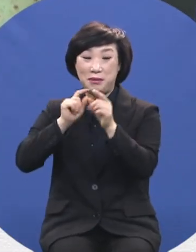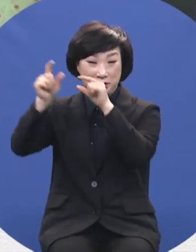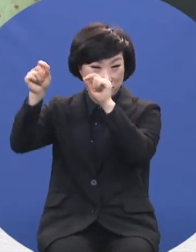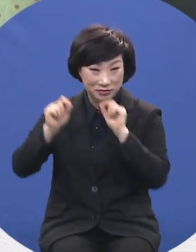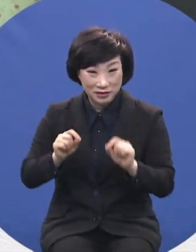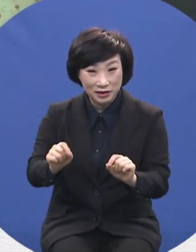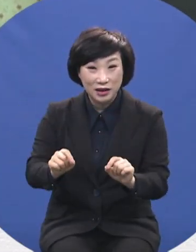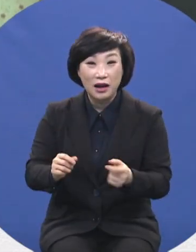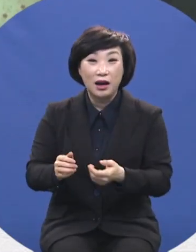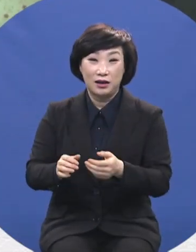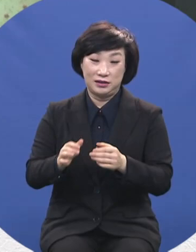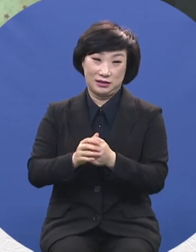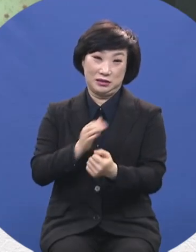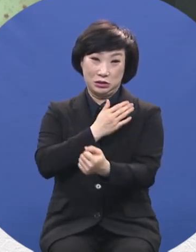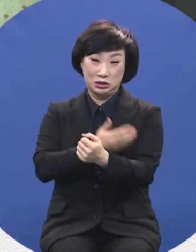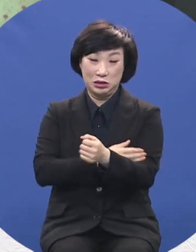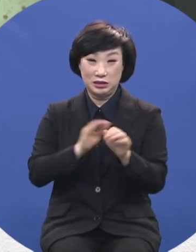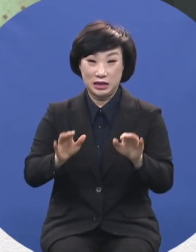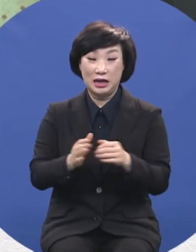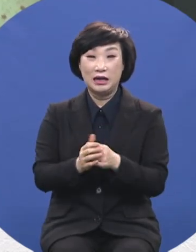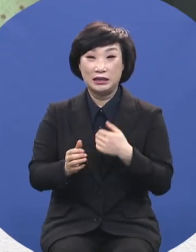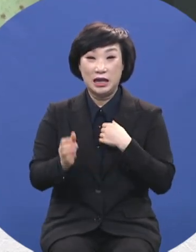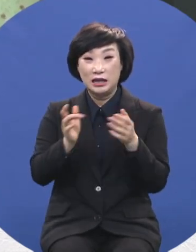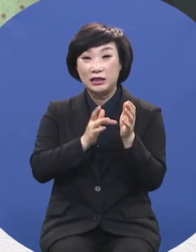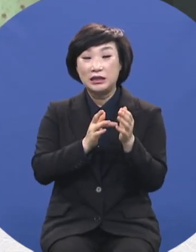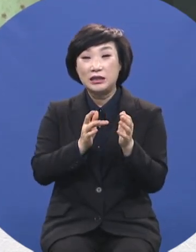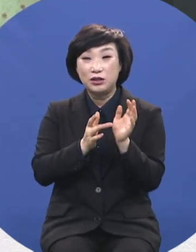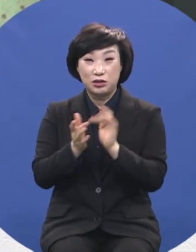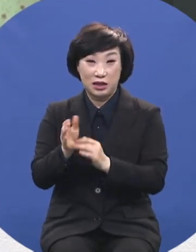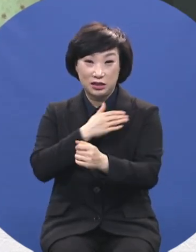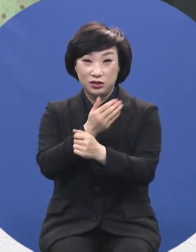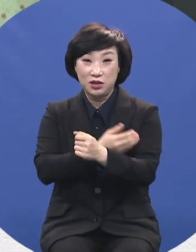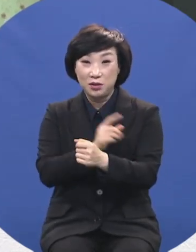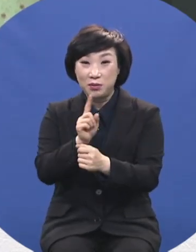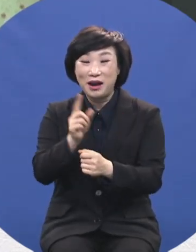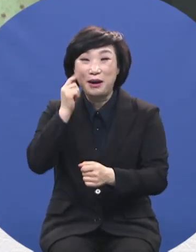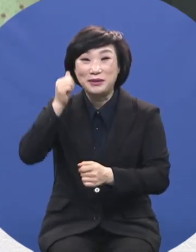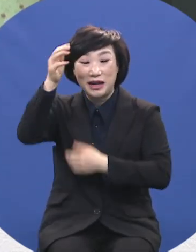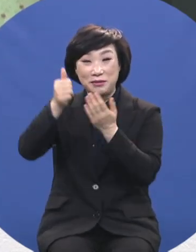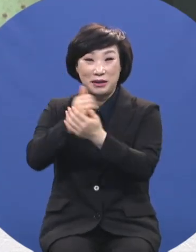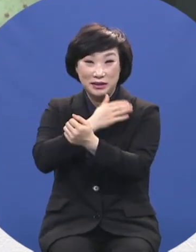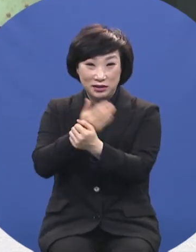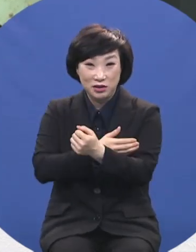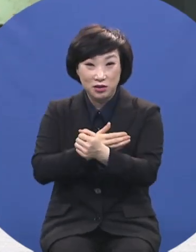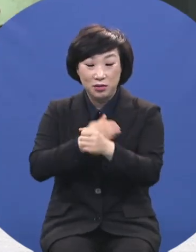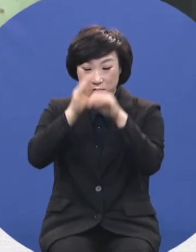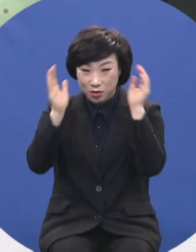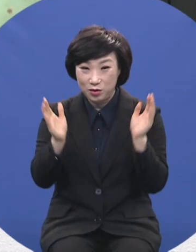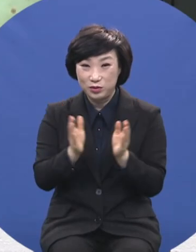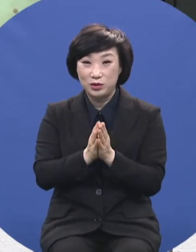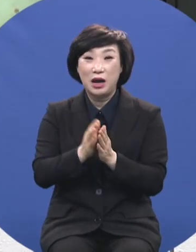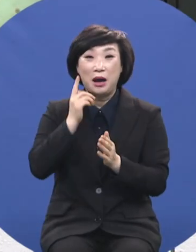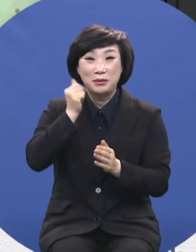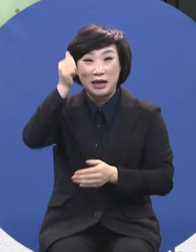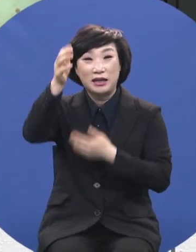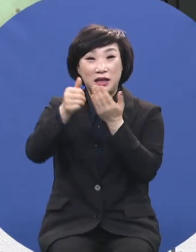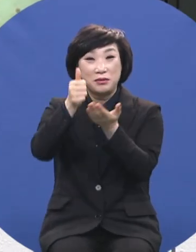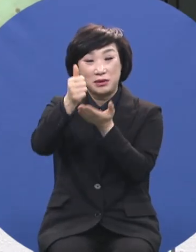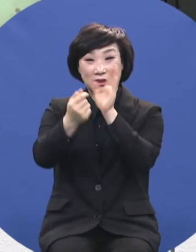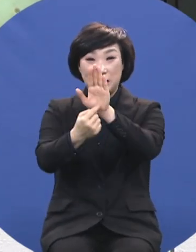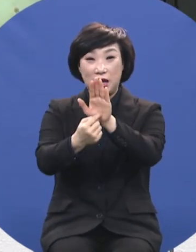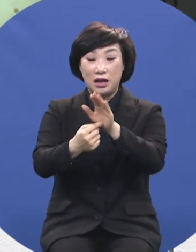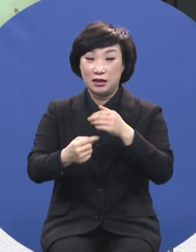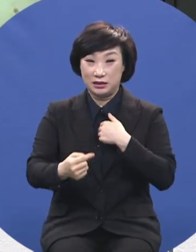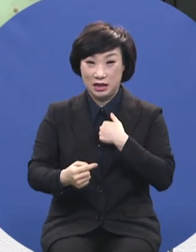하는 능력은 아버지께서 하신 능력이다. 전부 다 아버지를 드러내야, 자기가